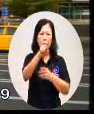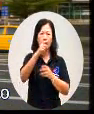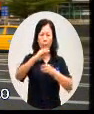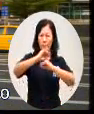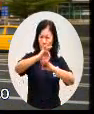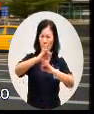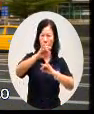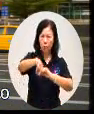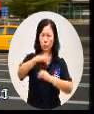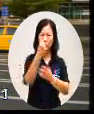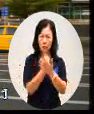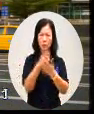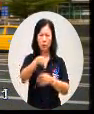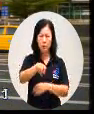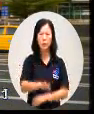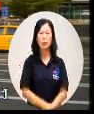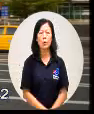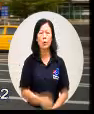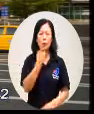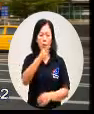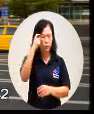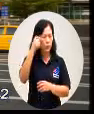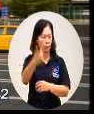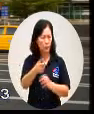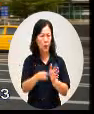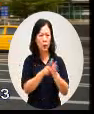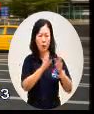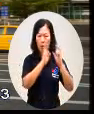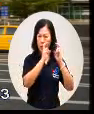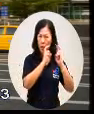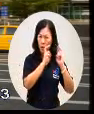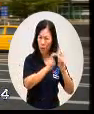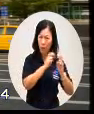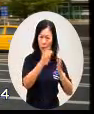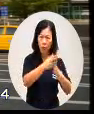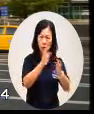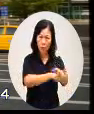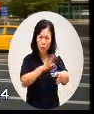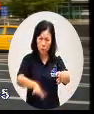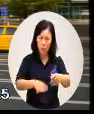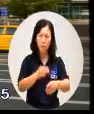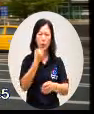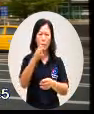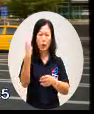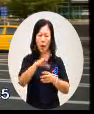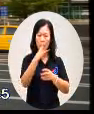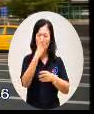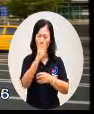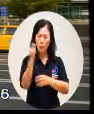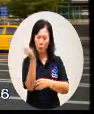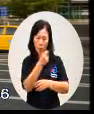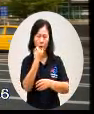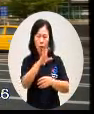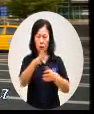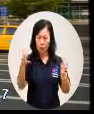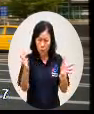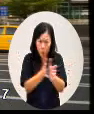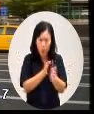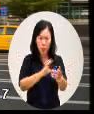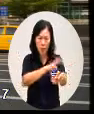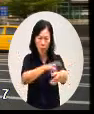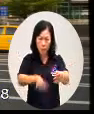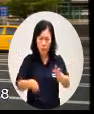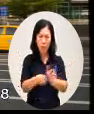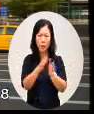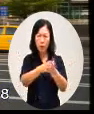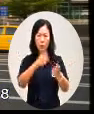边，很好的，我们高雄捷运左营车站，这是高铁跟台铁左心站，啊，拐来当拐